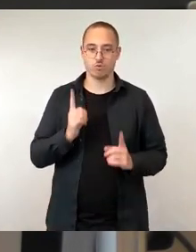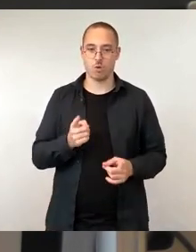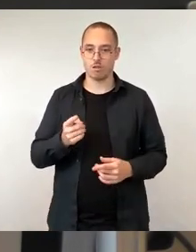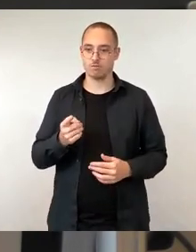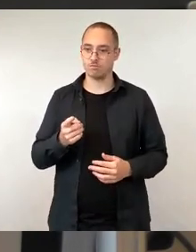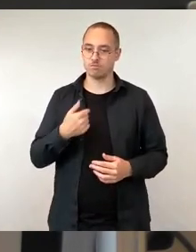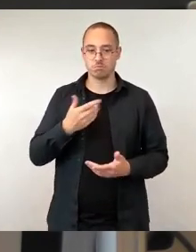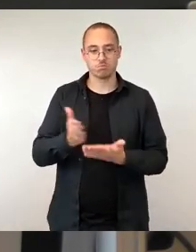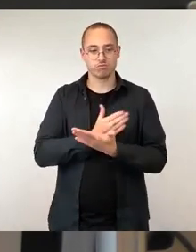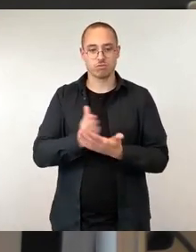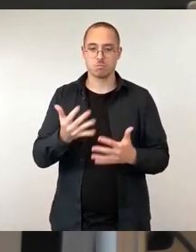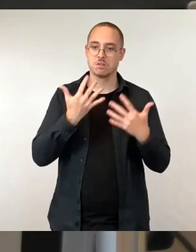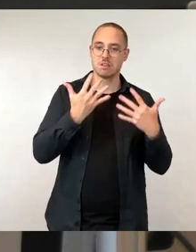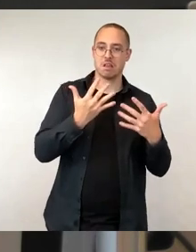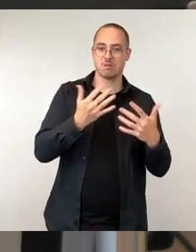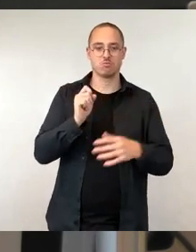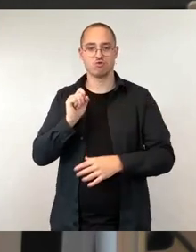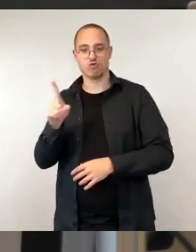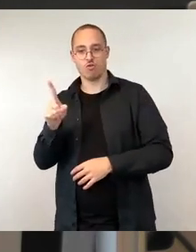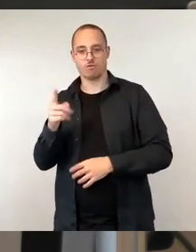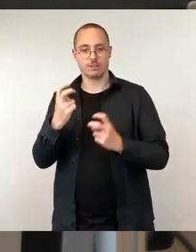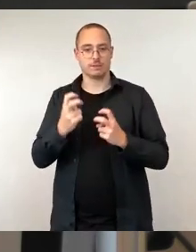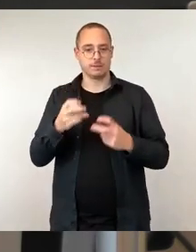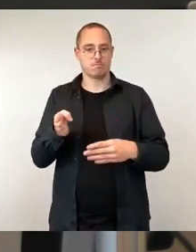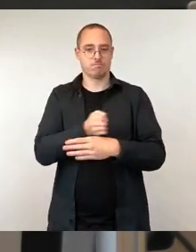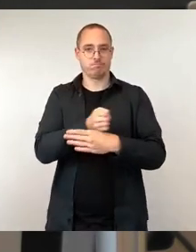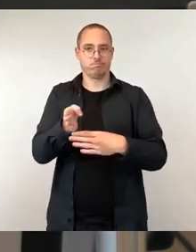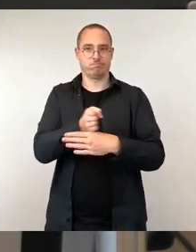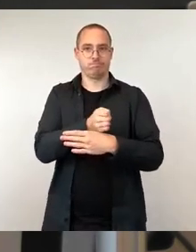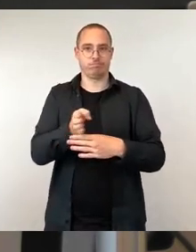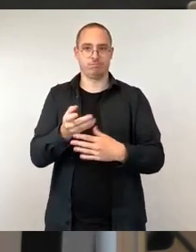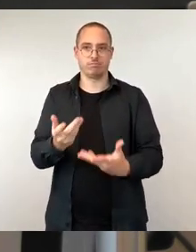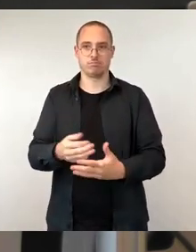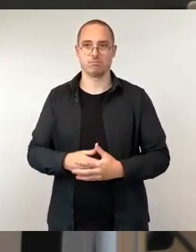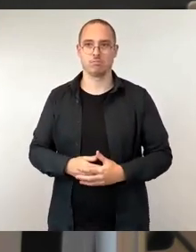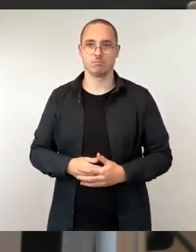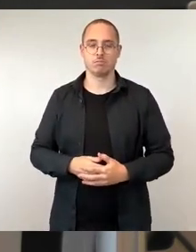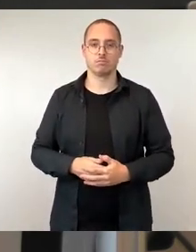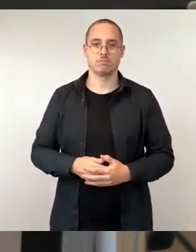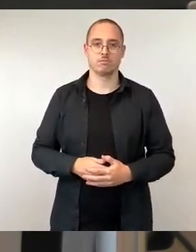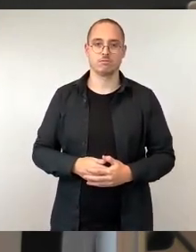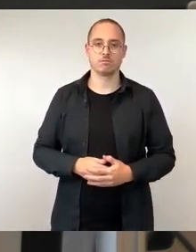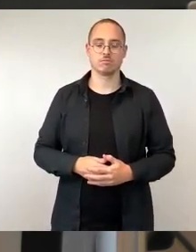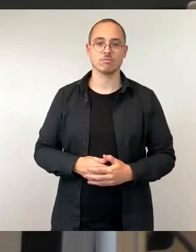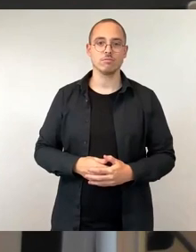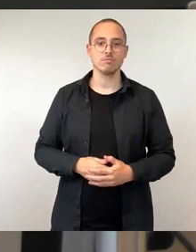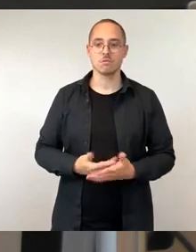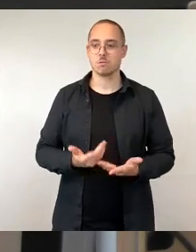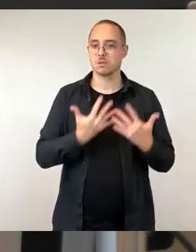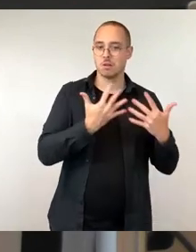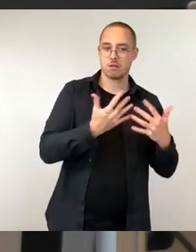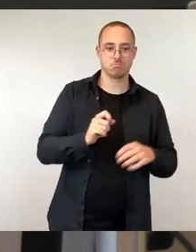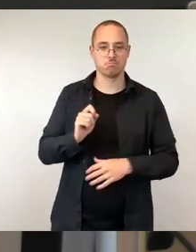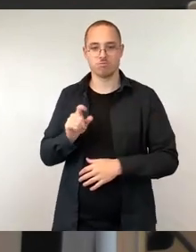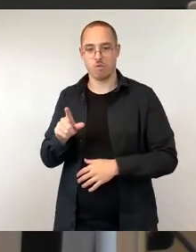Sitzen. Wir könnten also wählen, ob wir die Ausschussgrößen auf 10 oder auf 12 festlegen und die SPD schlägt